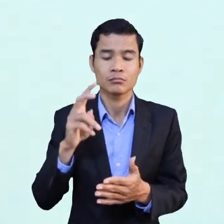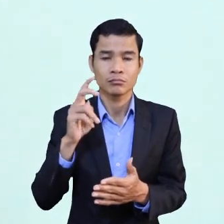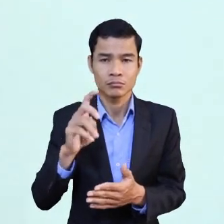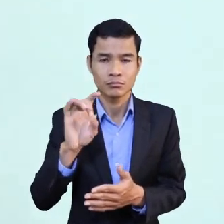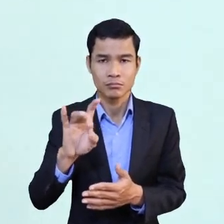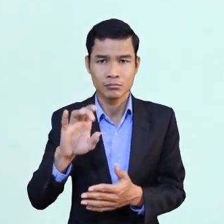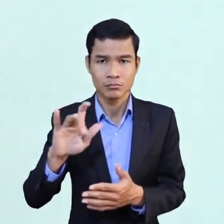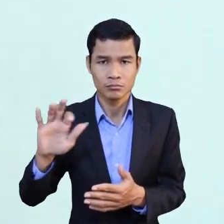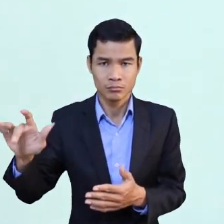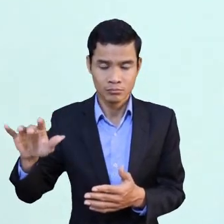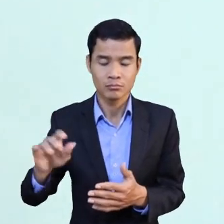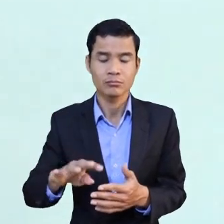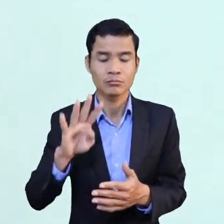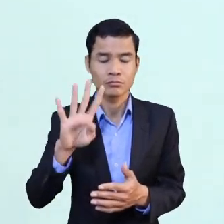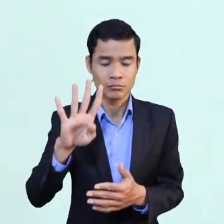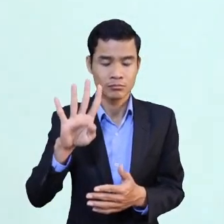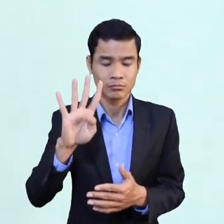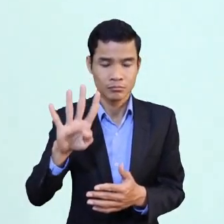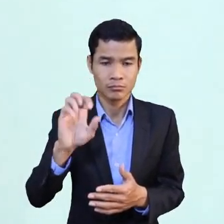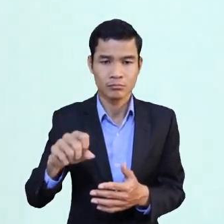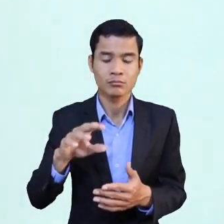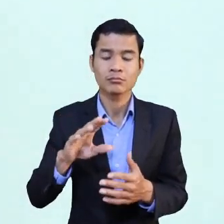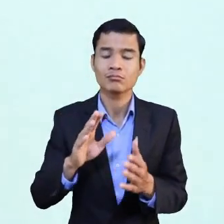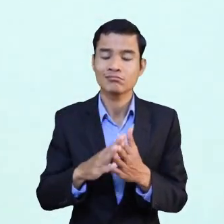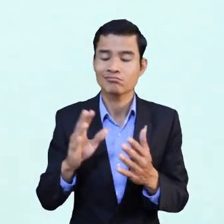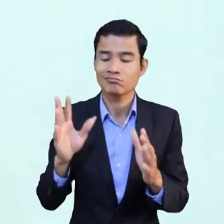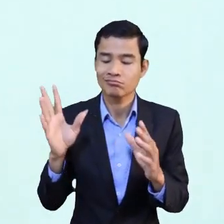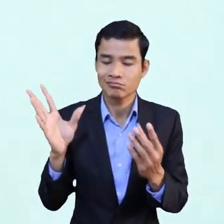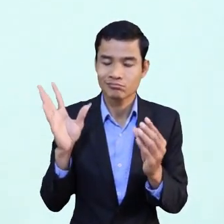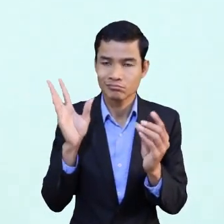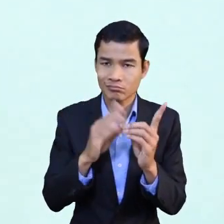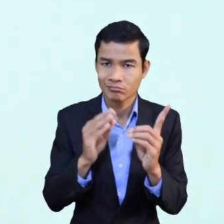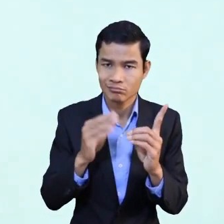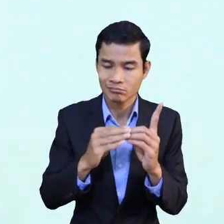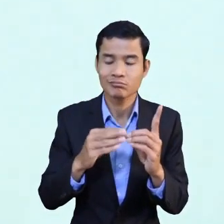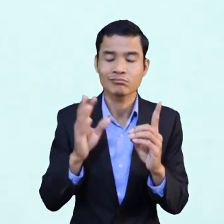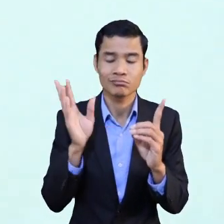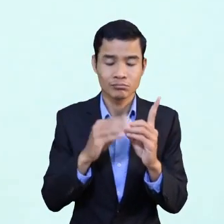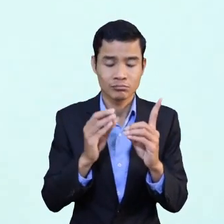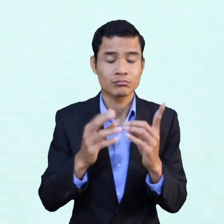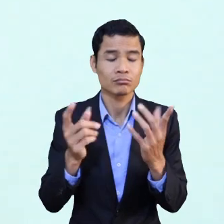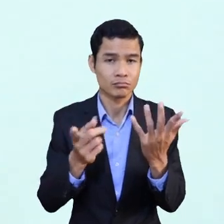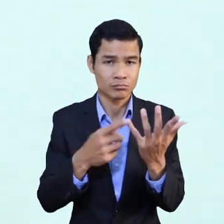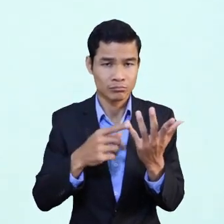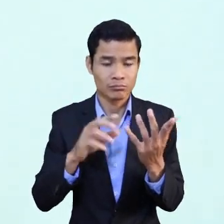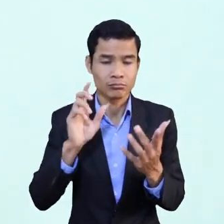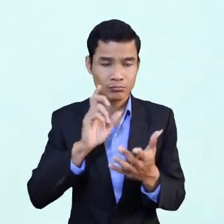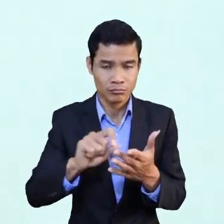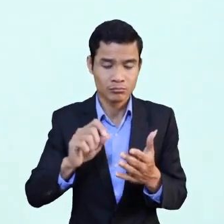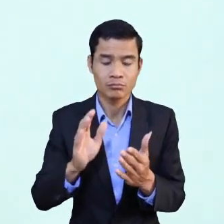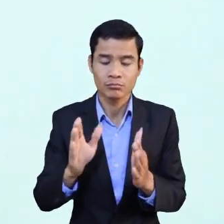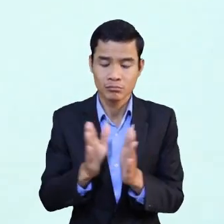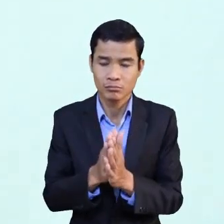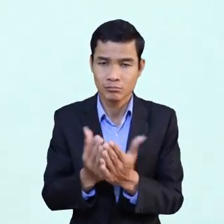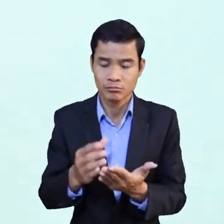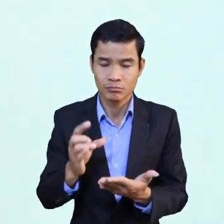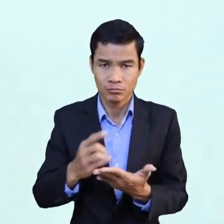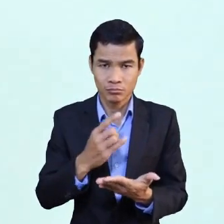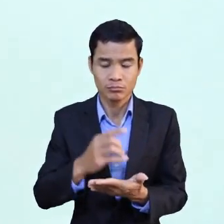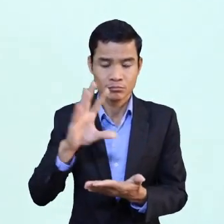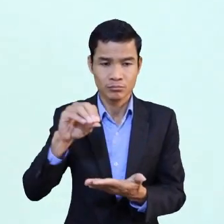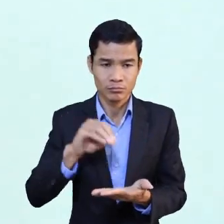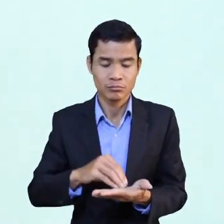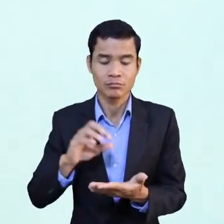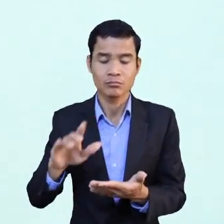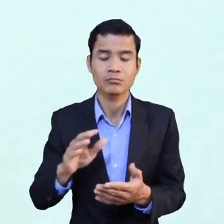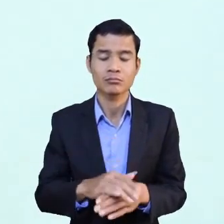អេចាដាក់ចូលក្នុងសិភៅមេរៀនរបស់កូនណាអត់សរសេរចូលក្នុងសិភៅជំនួយទេកូនណាអញ្ចឹងកូនលើកសិ